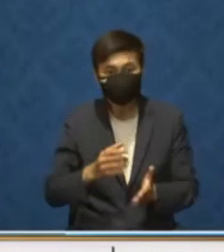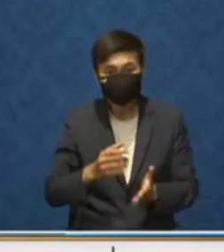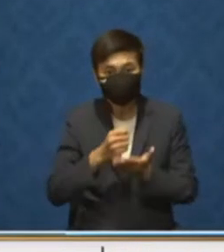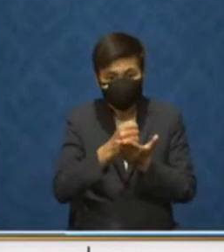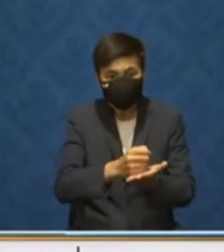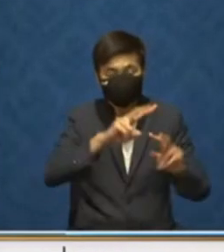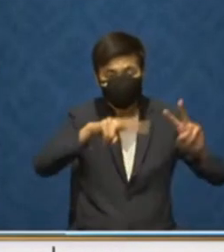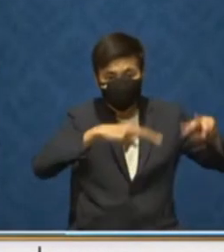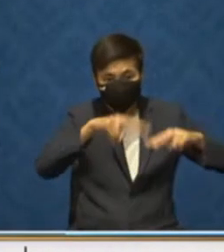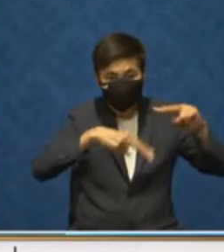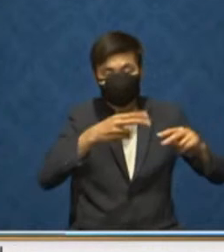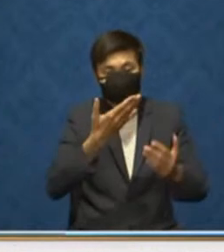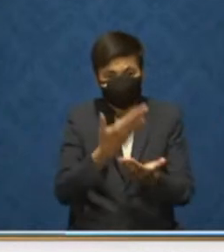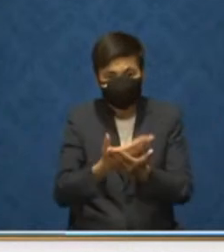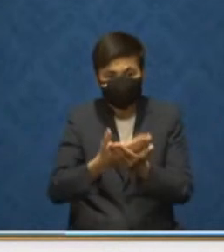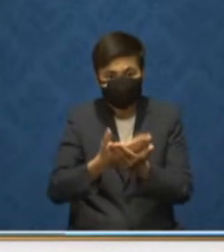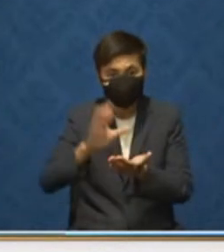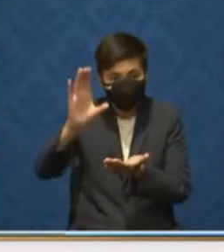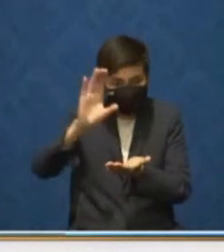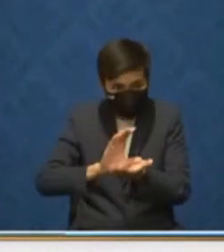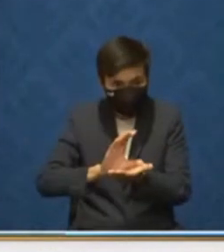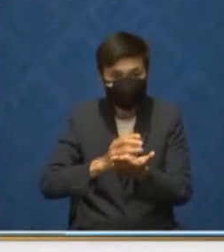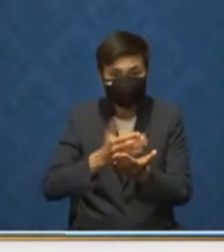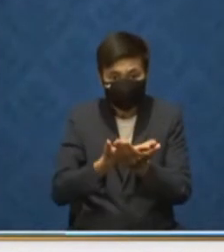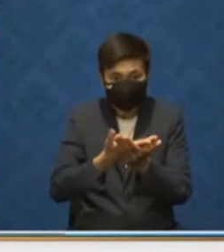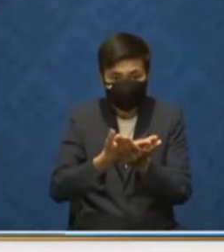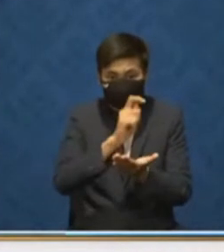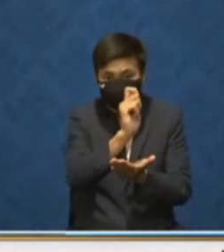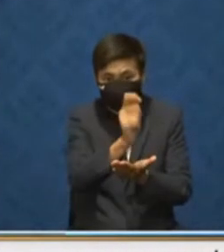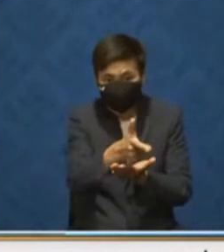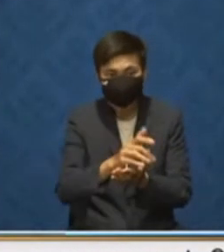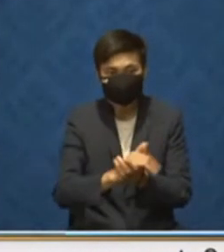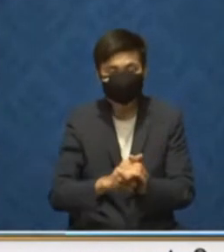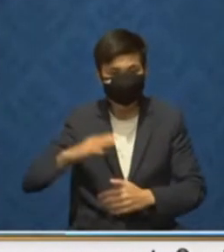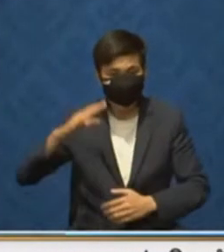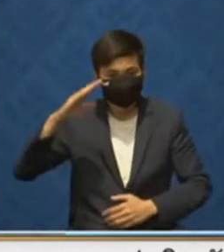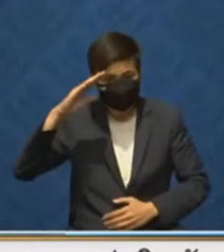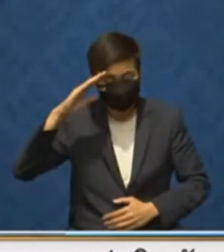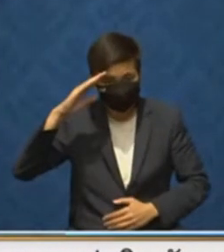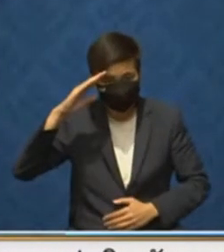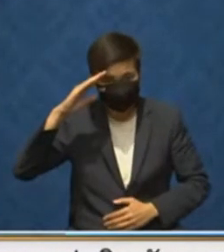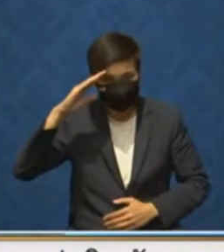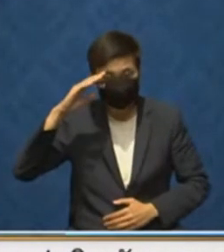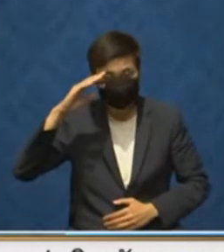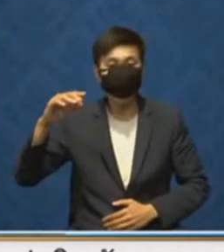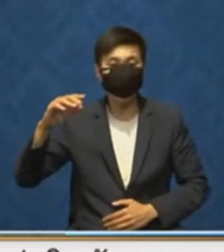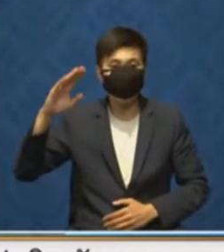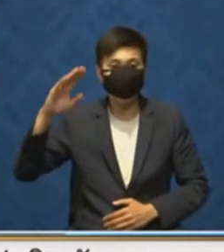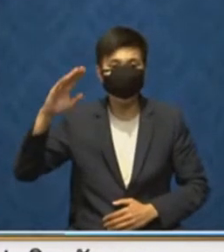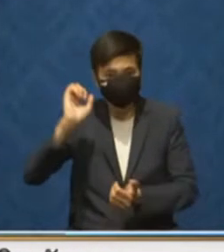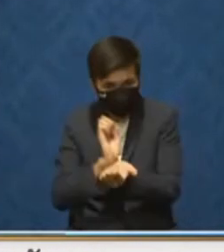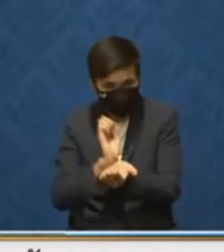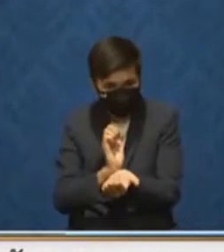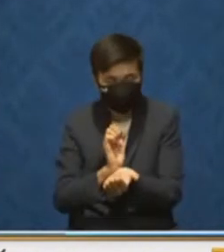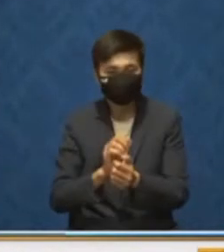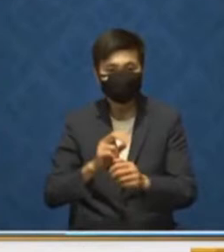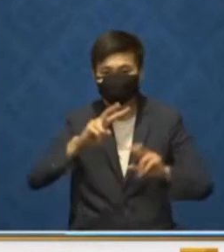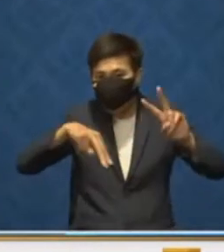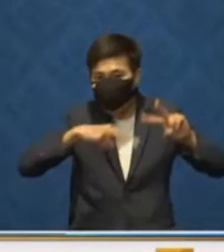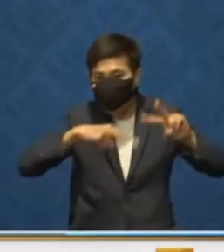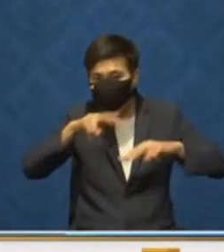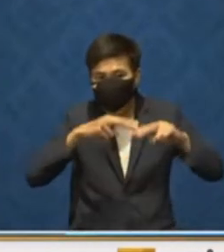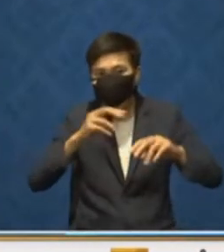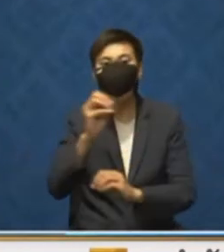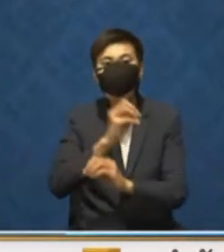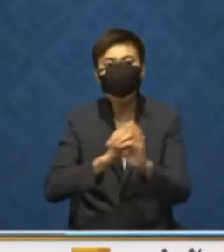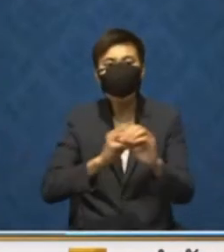จะต้องเสียงบมารไข้ที่จ่ายให้ตำรวจนรึในเครื่องแบบหรือทหารนอกคำแบบเดินตาในการดูแลความปลอดภัยคุณประยุทธ์